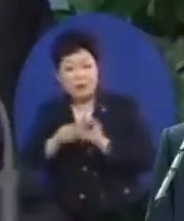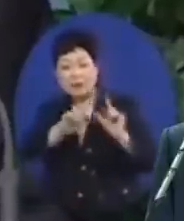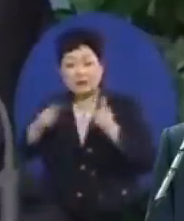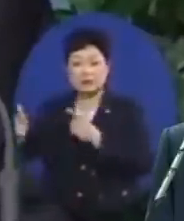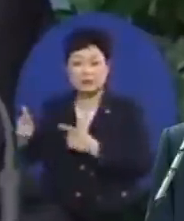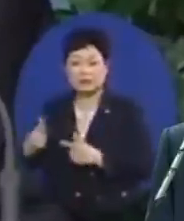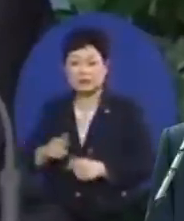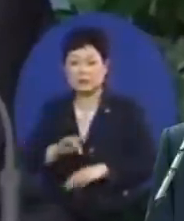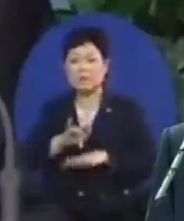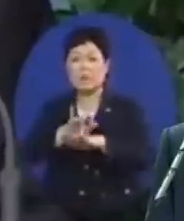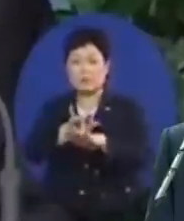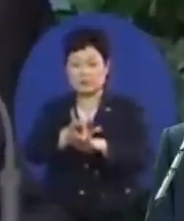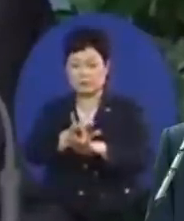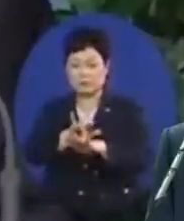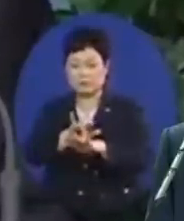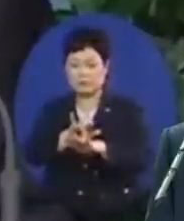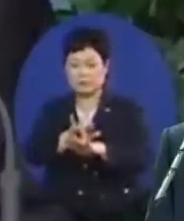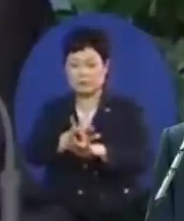가지